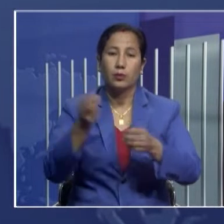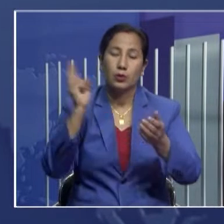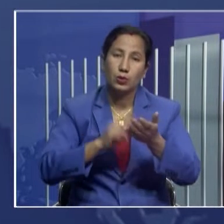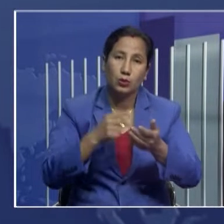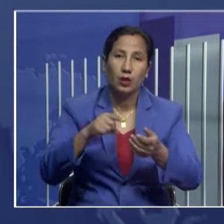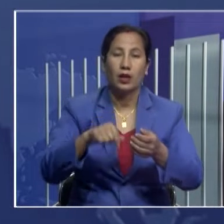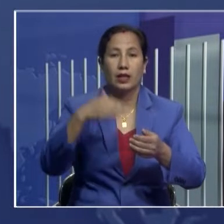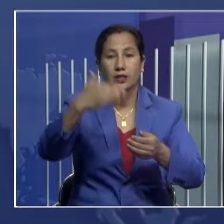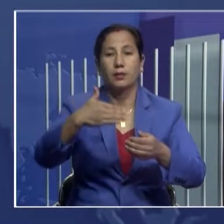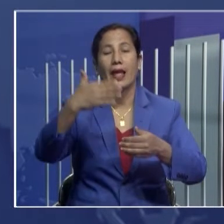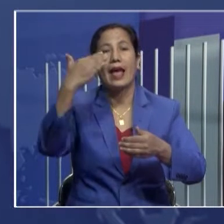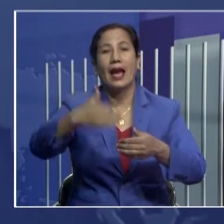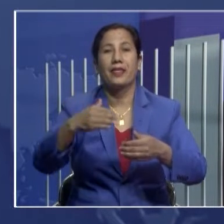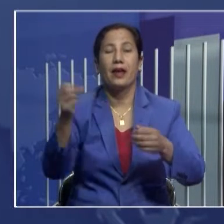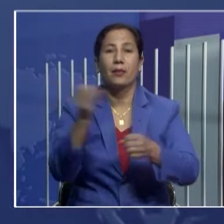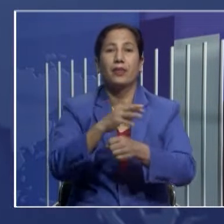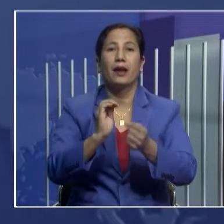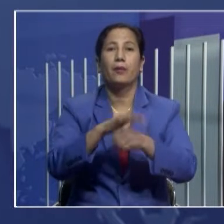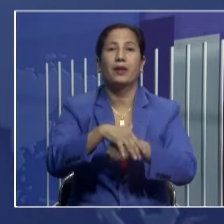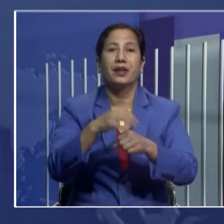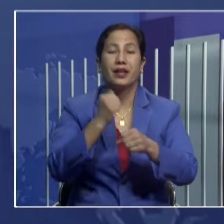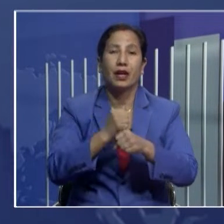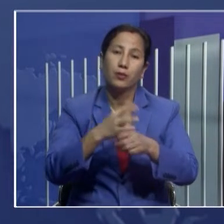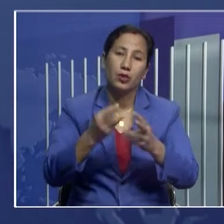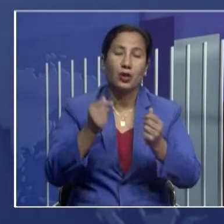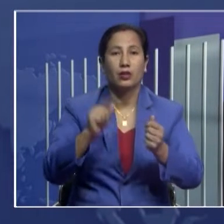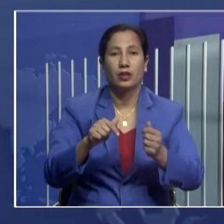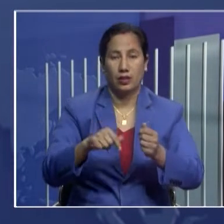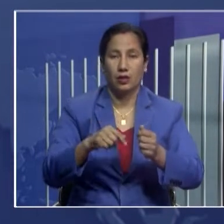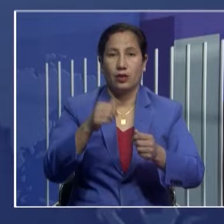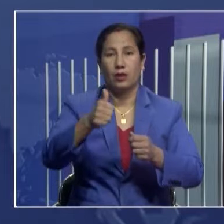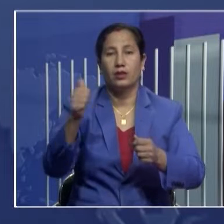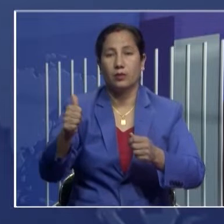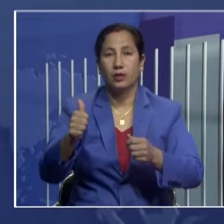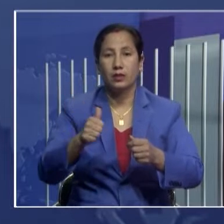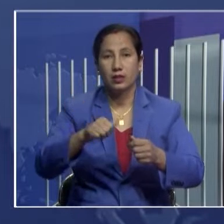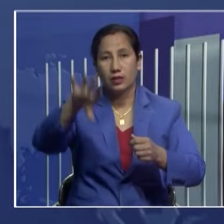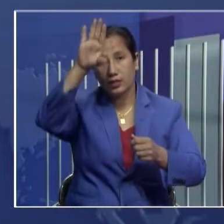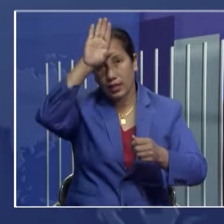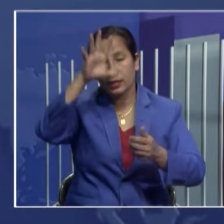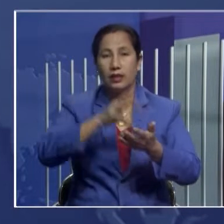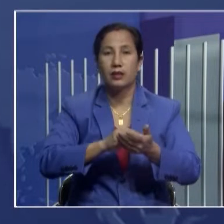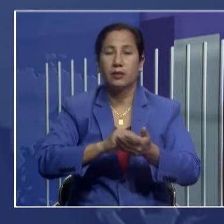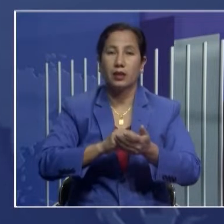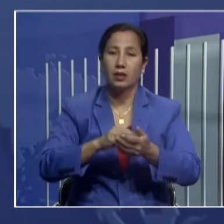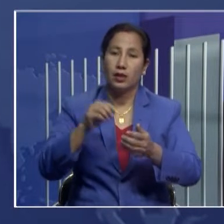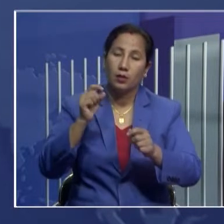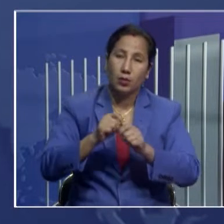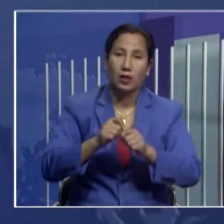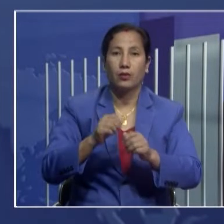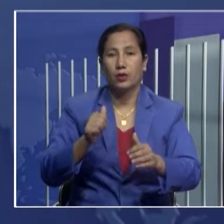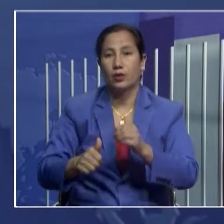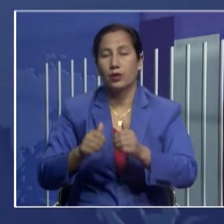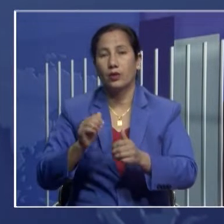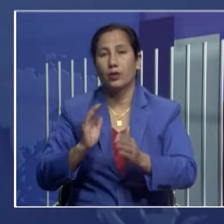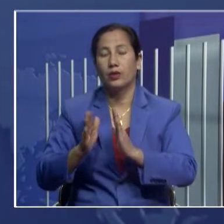थालेपछि हालसम्म आधाभन्दा बढी काम सकिएको छ। हिउँदे अधिवेशन स्थायी राजधानीमा आह्वान गर्ने योजनाका साथ भवन